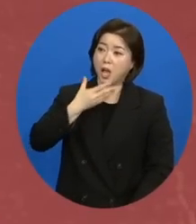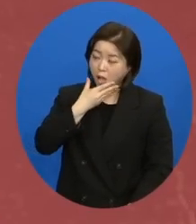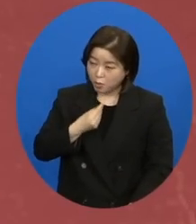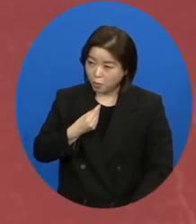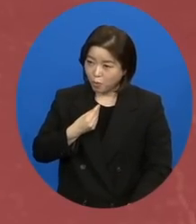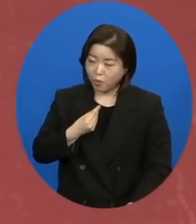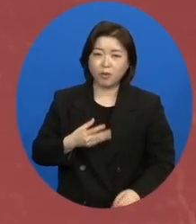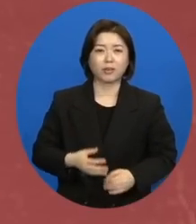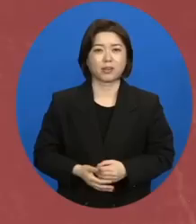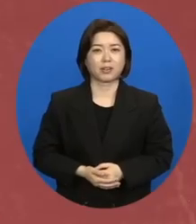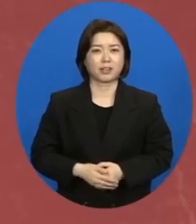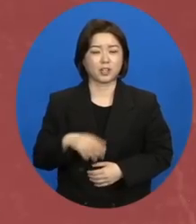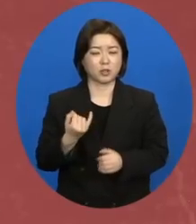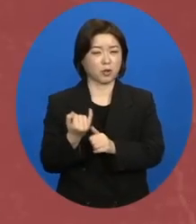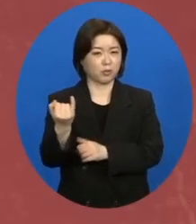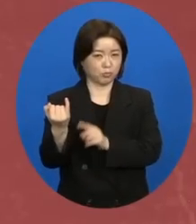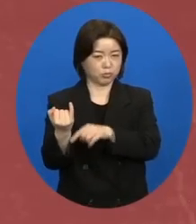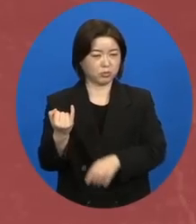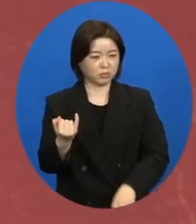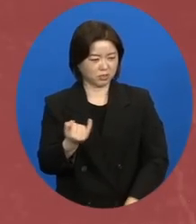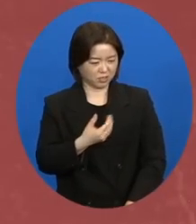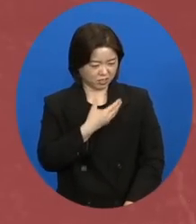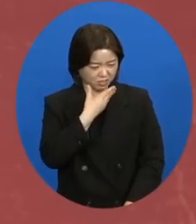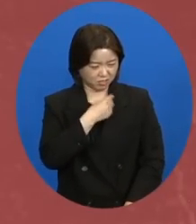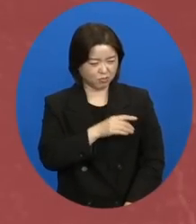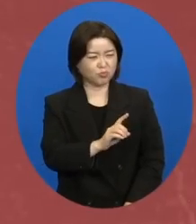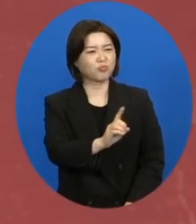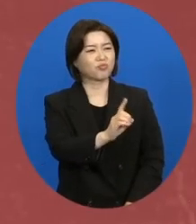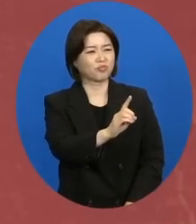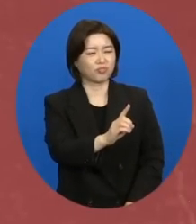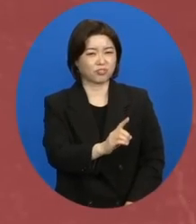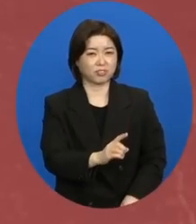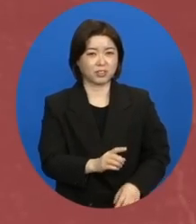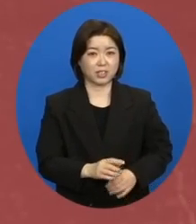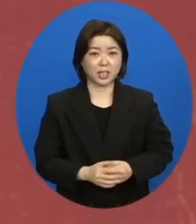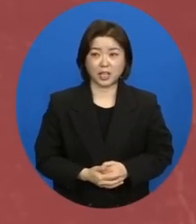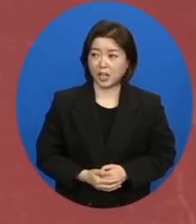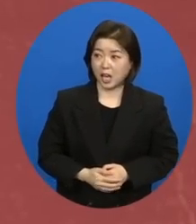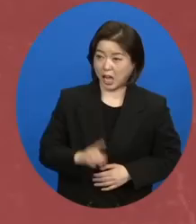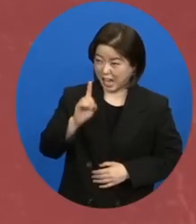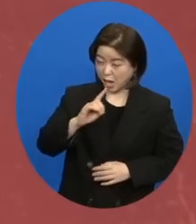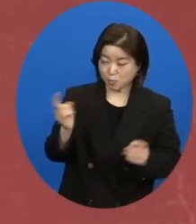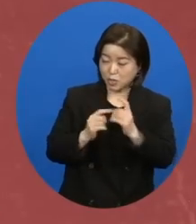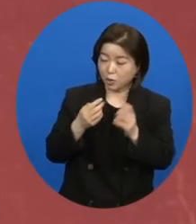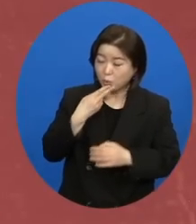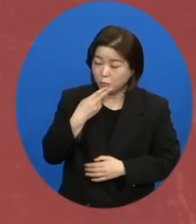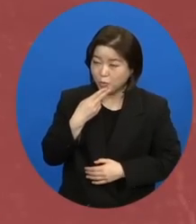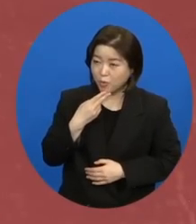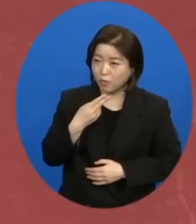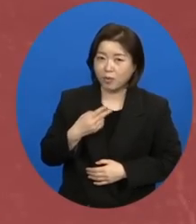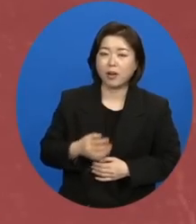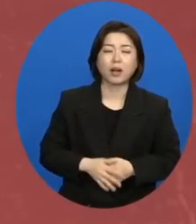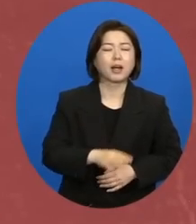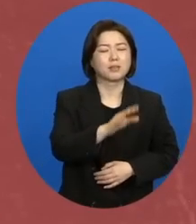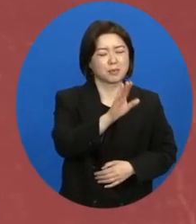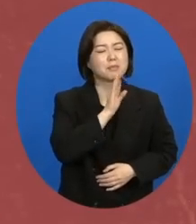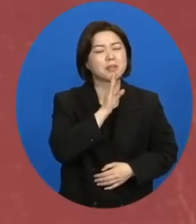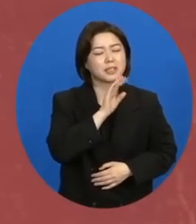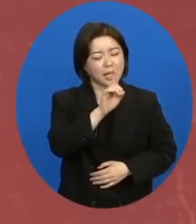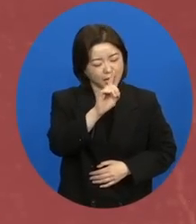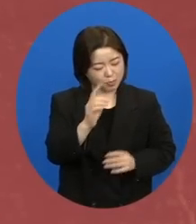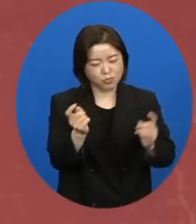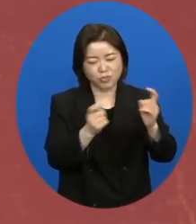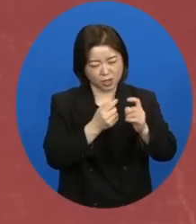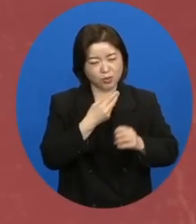그랬더니 옆에 있는 부인이 행복은요? 그러더래요. 아니, 한 번도 안 싸웠다면서요? 예, 한 번도 안